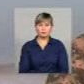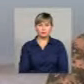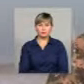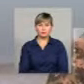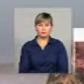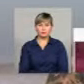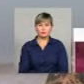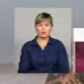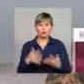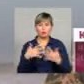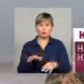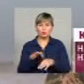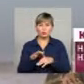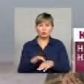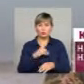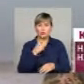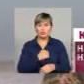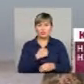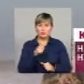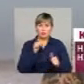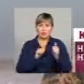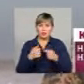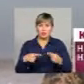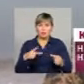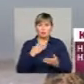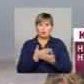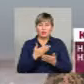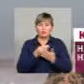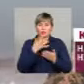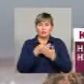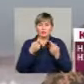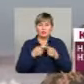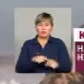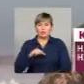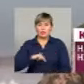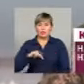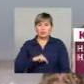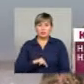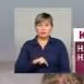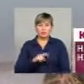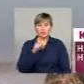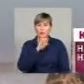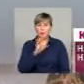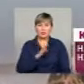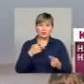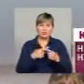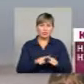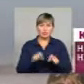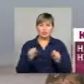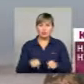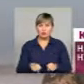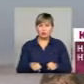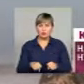уже прошел полевые испытания, показал по своим техническим характеристикам неплохие технические